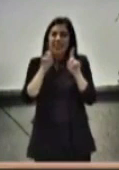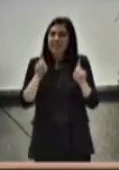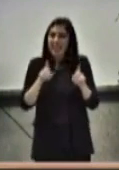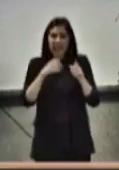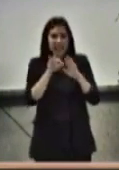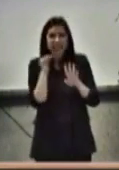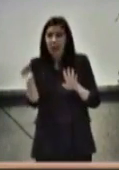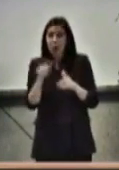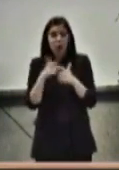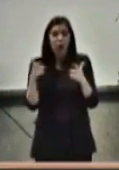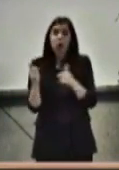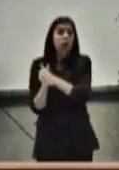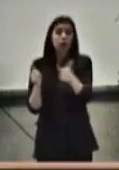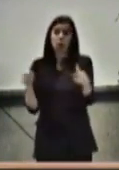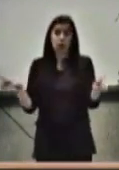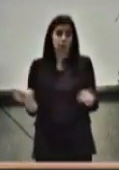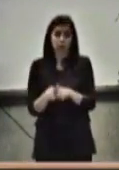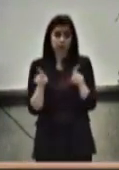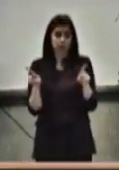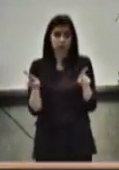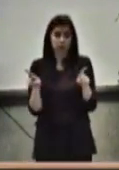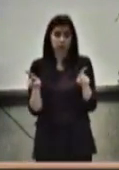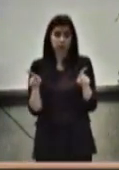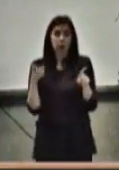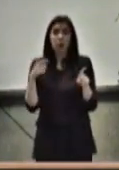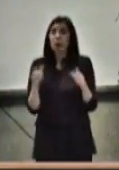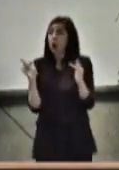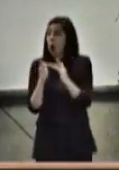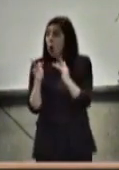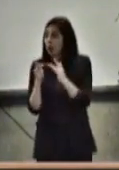l'isolamento va fatto. Questo è il tema, perché poi quella è la misura, un contatto stretto deve stare in isolamento.